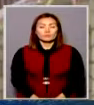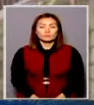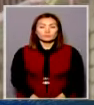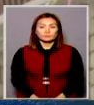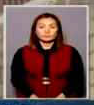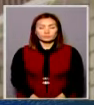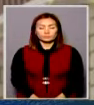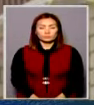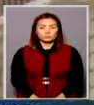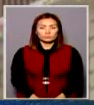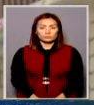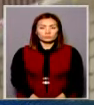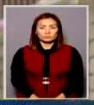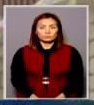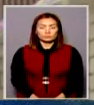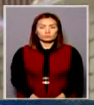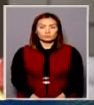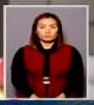обед окон иглам для кобыл кумаров служба новостей